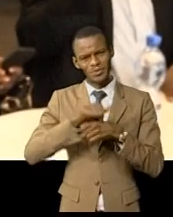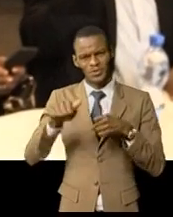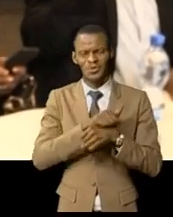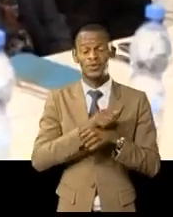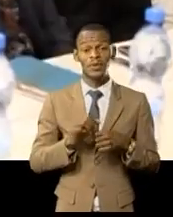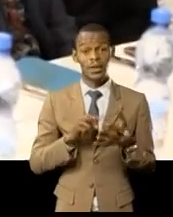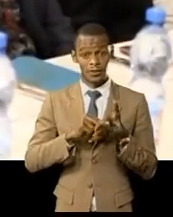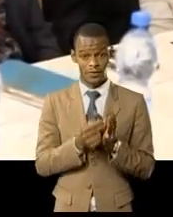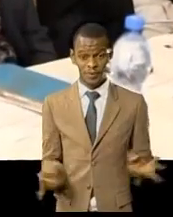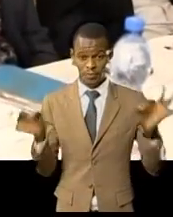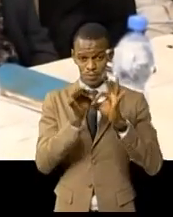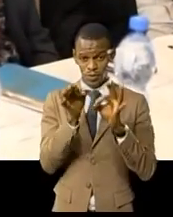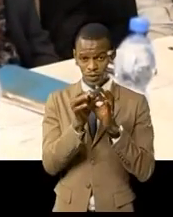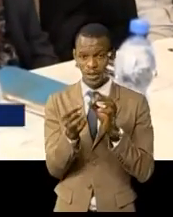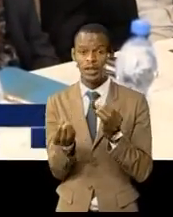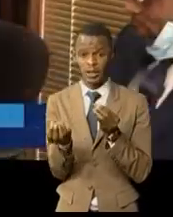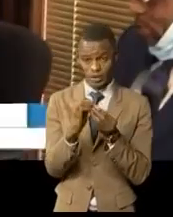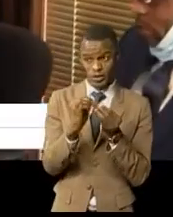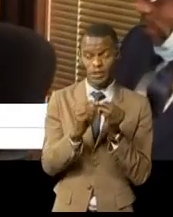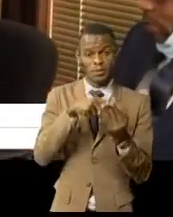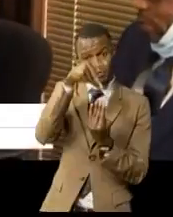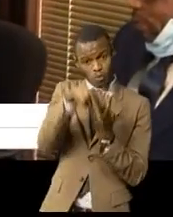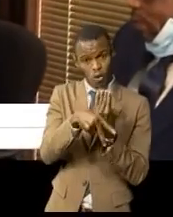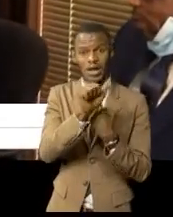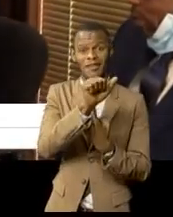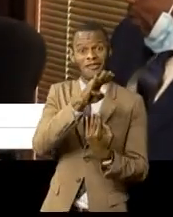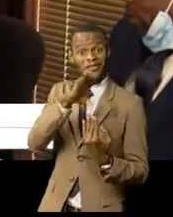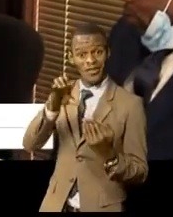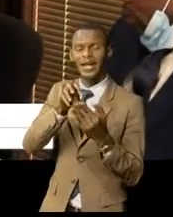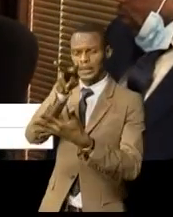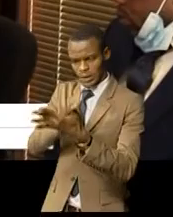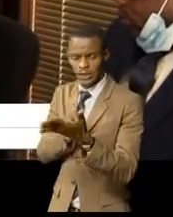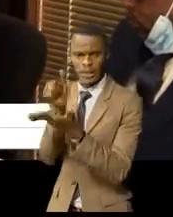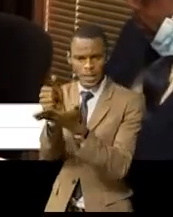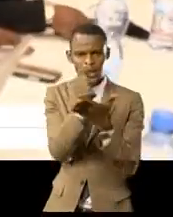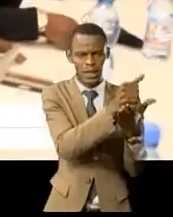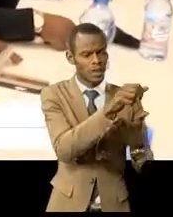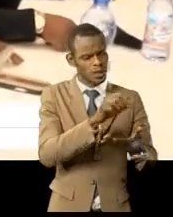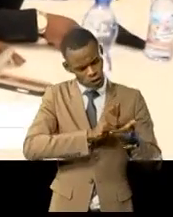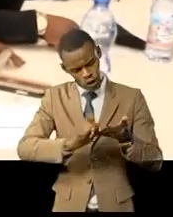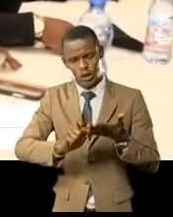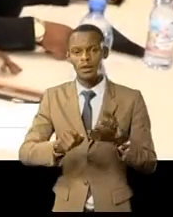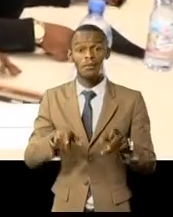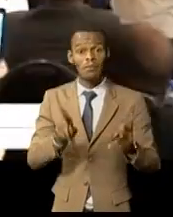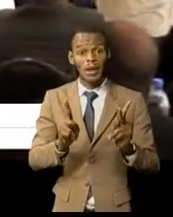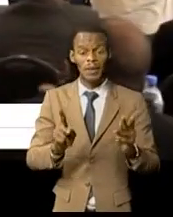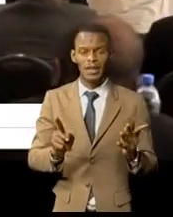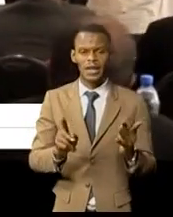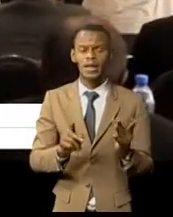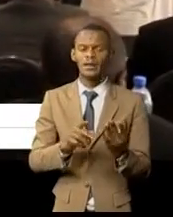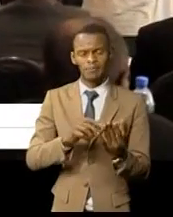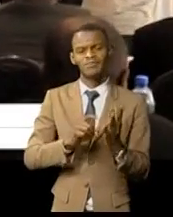programmes d'alphabétisation et éducation non formelle ont soutenu tous les intervenants dans le souci de faire progresser l'agenda